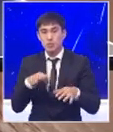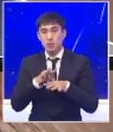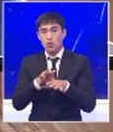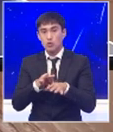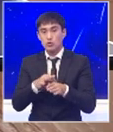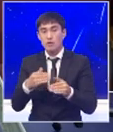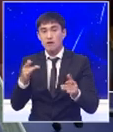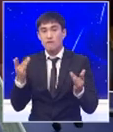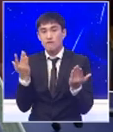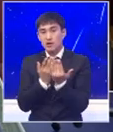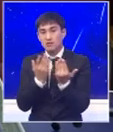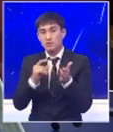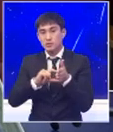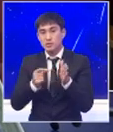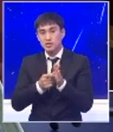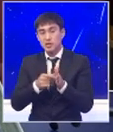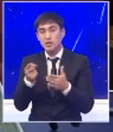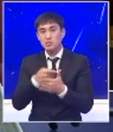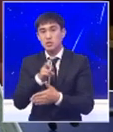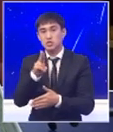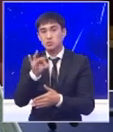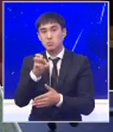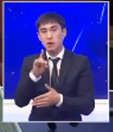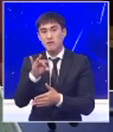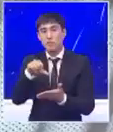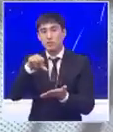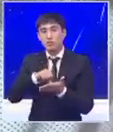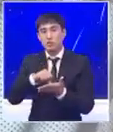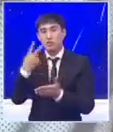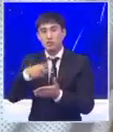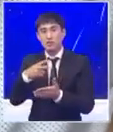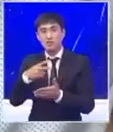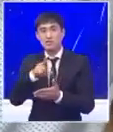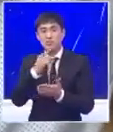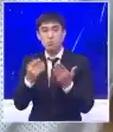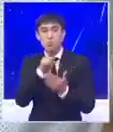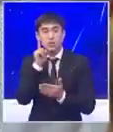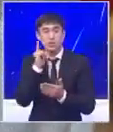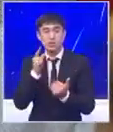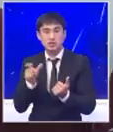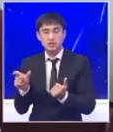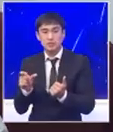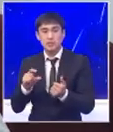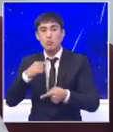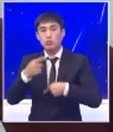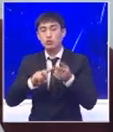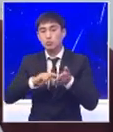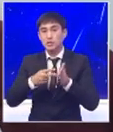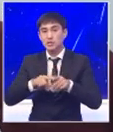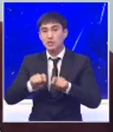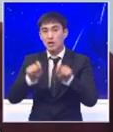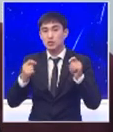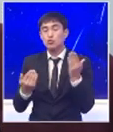проходят в лактовом зале школы имени колки жопсырбаева их посещают 20 начинающих дамбристов в будущем молодой человек планирует открыть